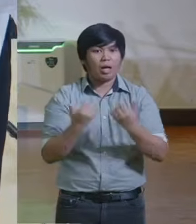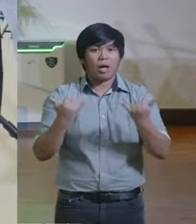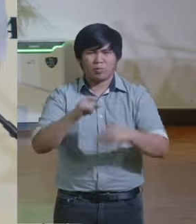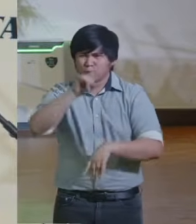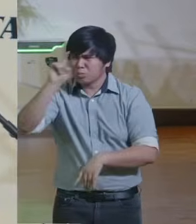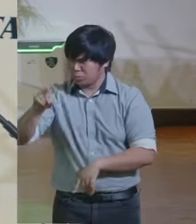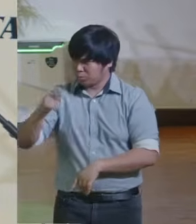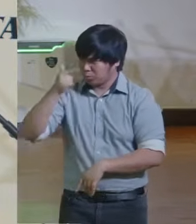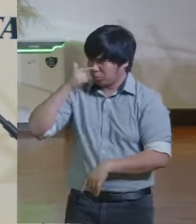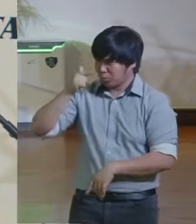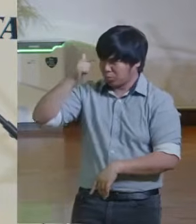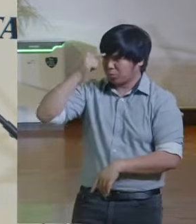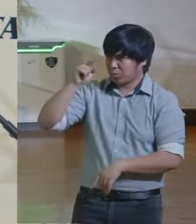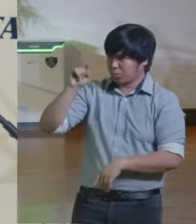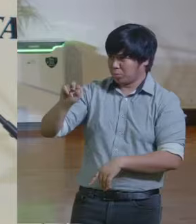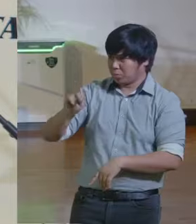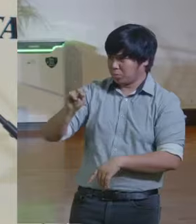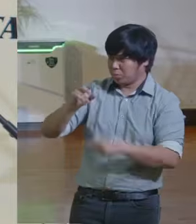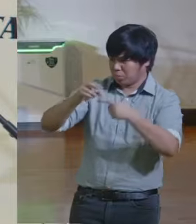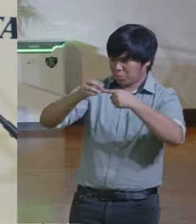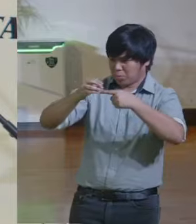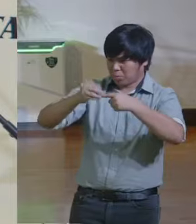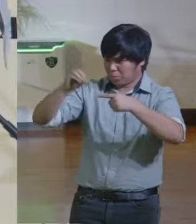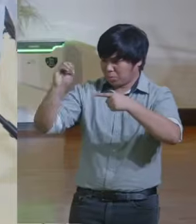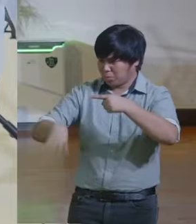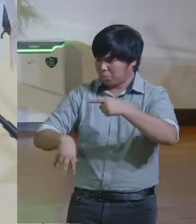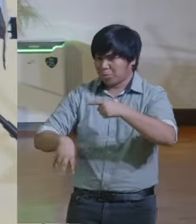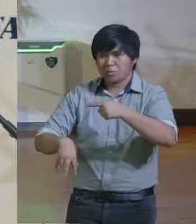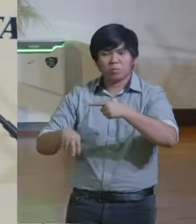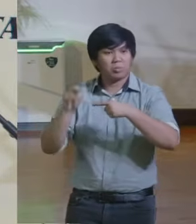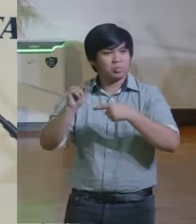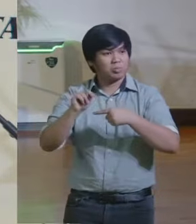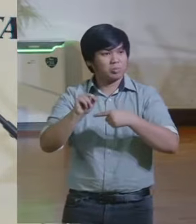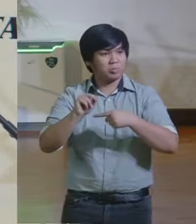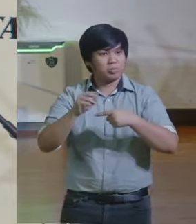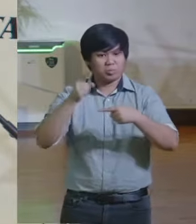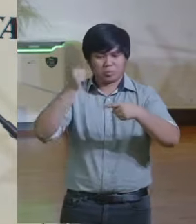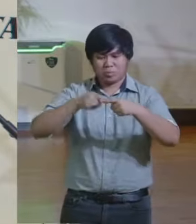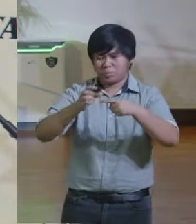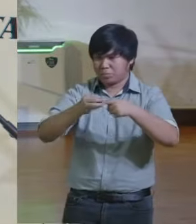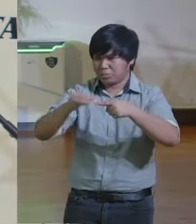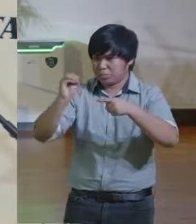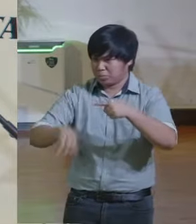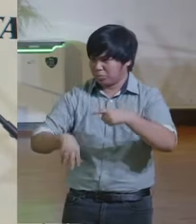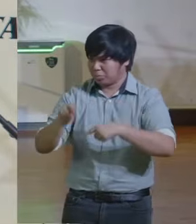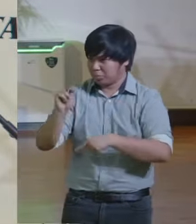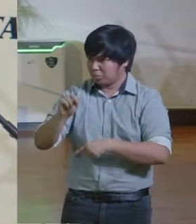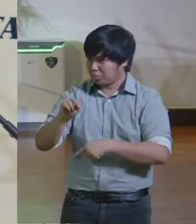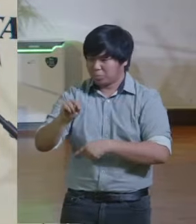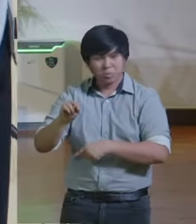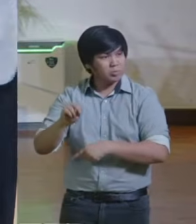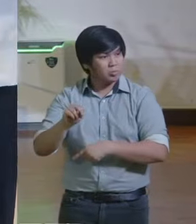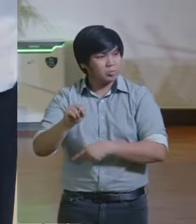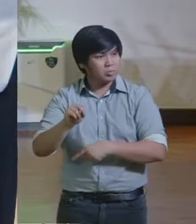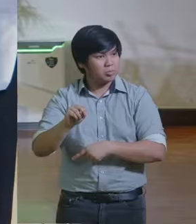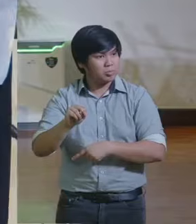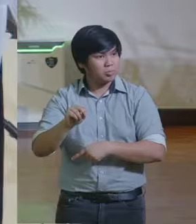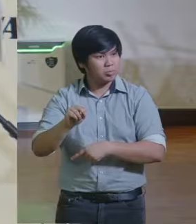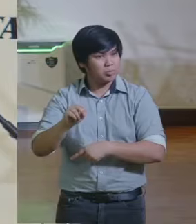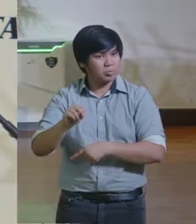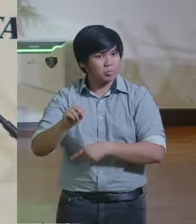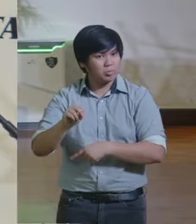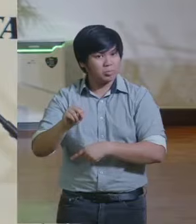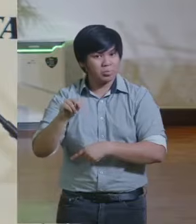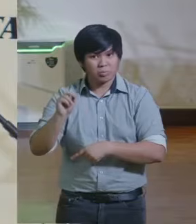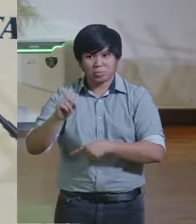kailangan i-circumcise? No? Englishin ko na po dahil parang mas masangsang sabihin sa Tagalog. No? Kailangan ba